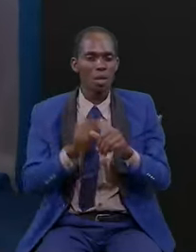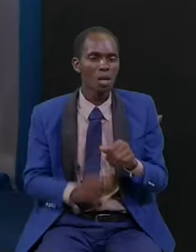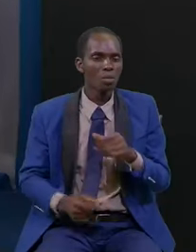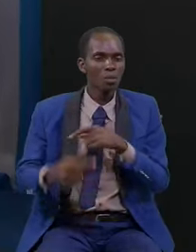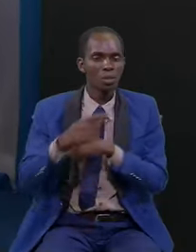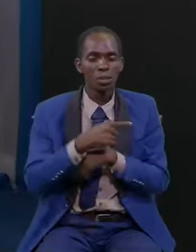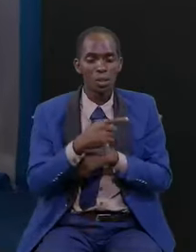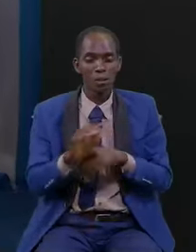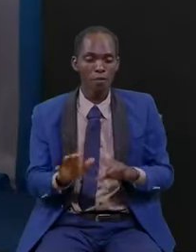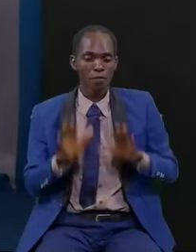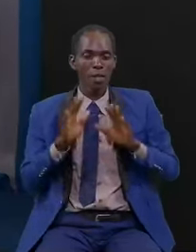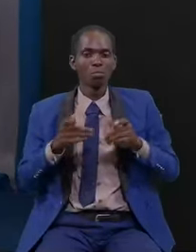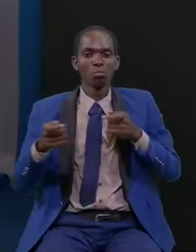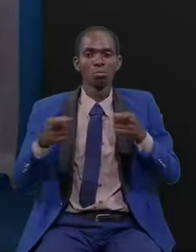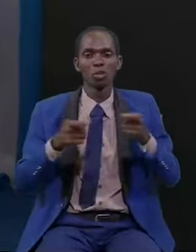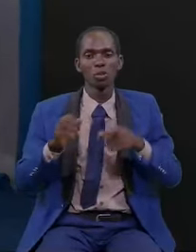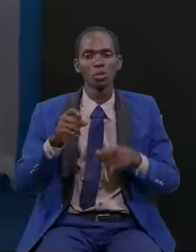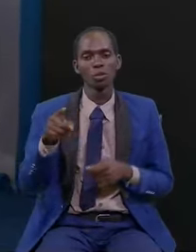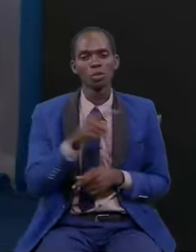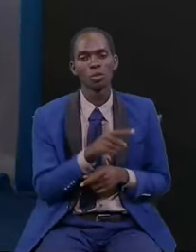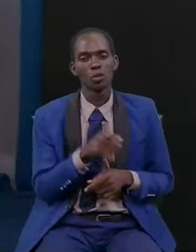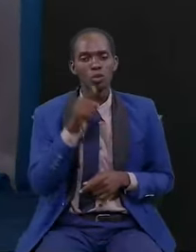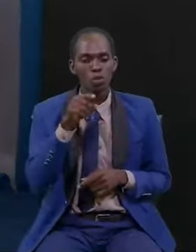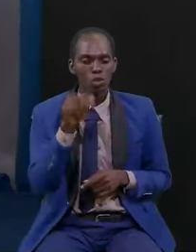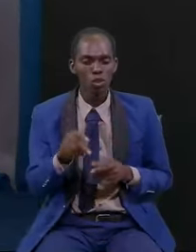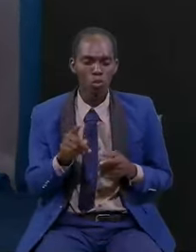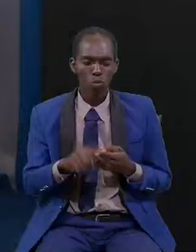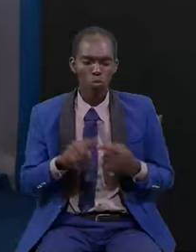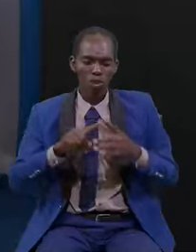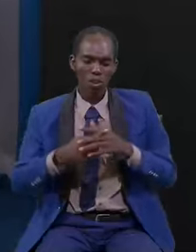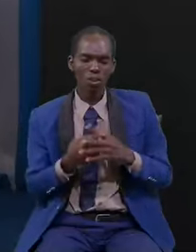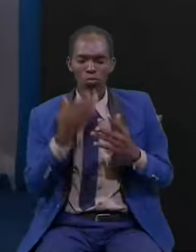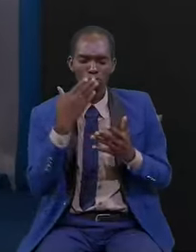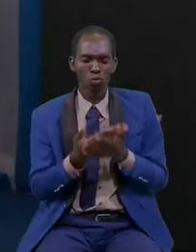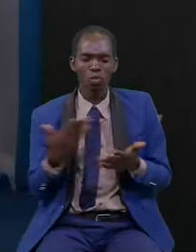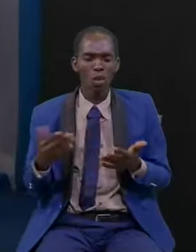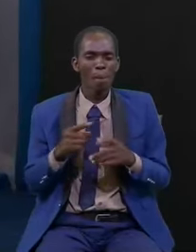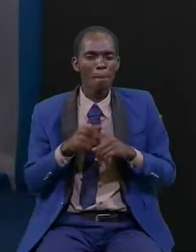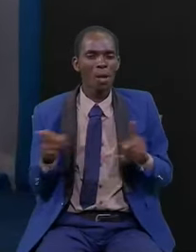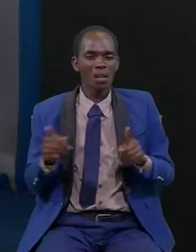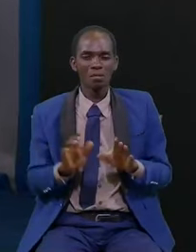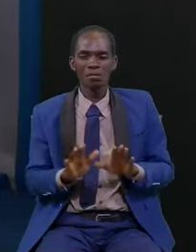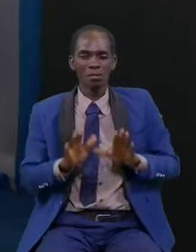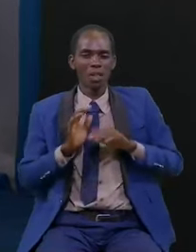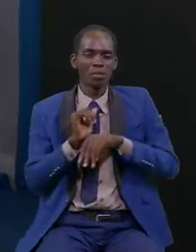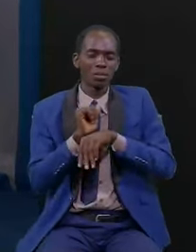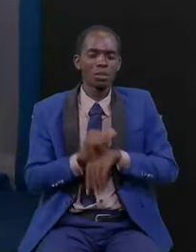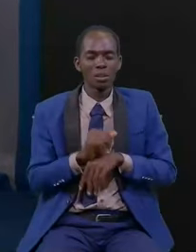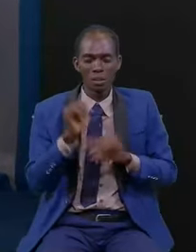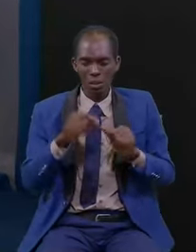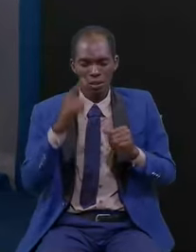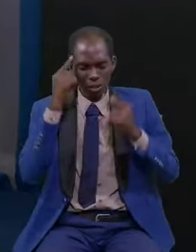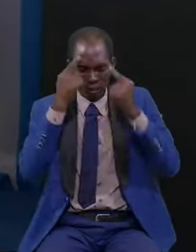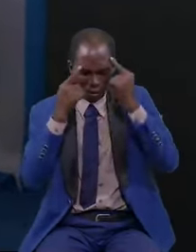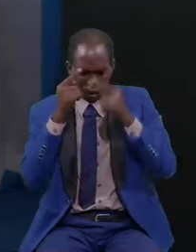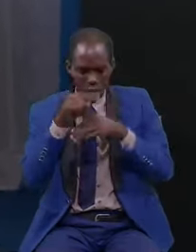la crainte vous ruine. Vous voulez commencer une bonne chose, la crainte vous paralyse. Pourriez-vous